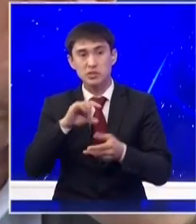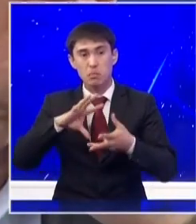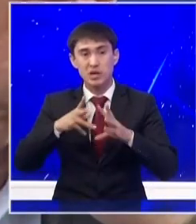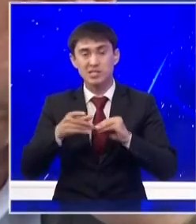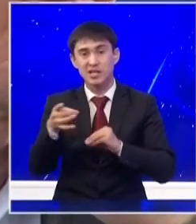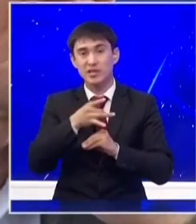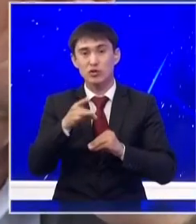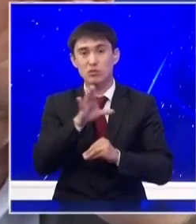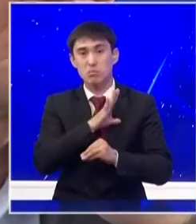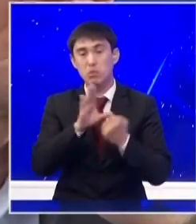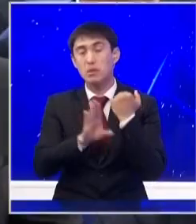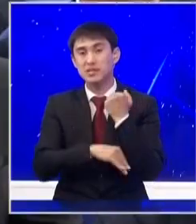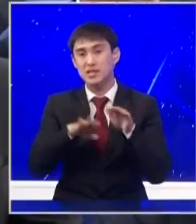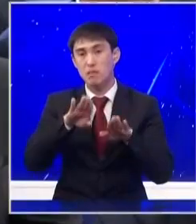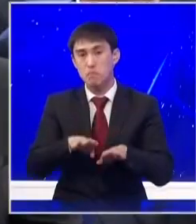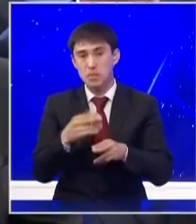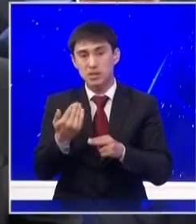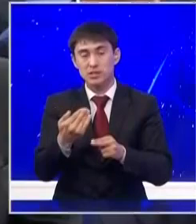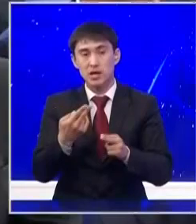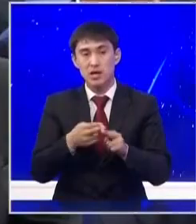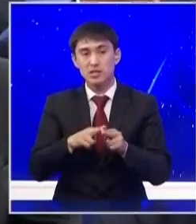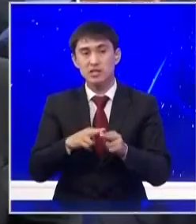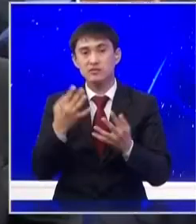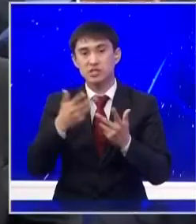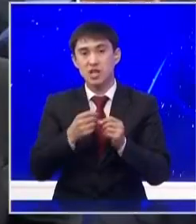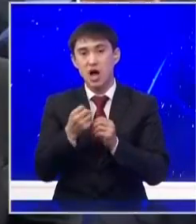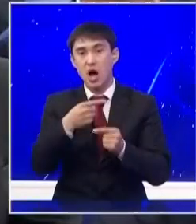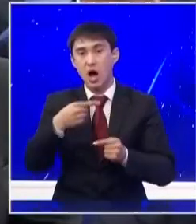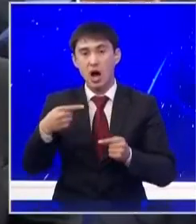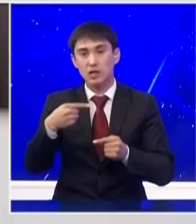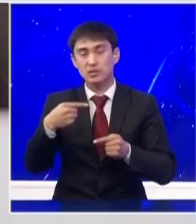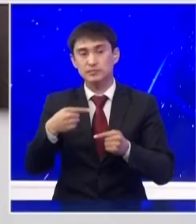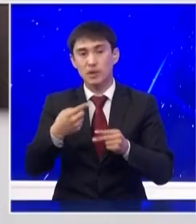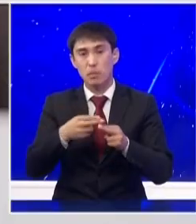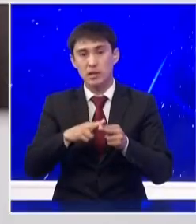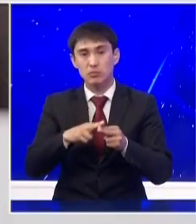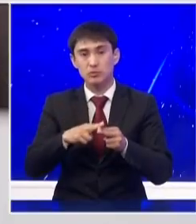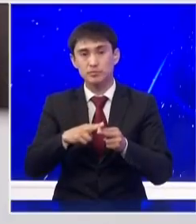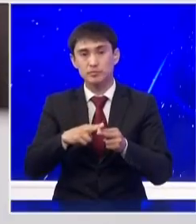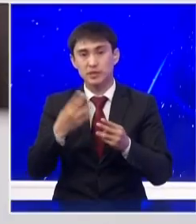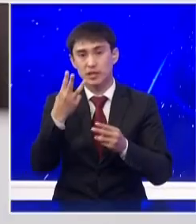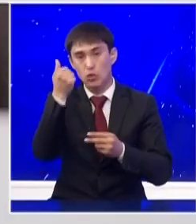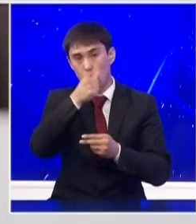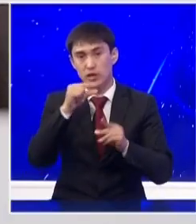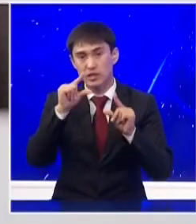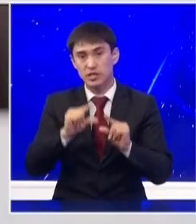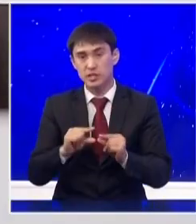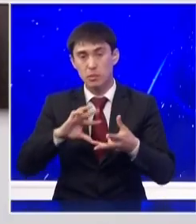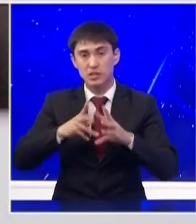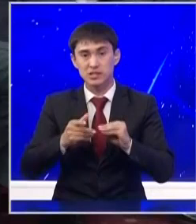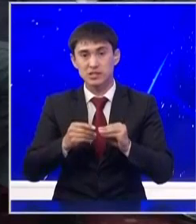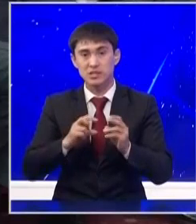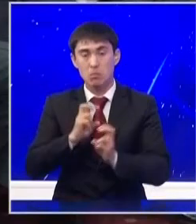показателем регион занимает Последнюю строчку и находится в числе анти-лидеров последние три года наблюдается низкий показатель